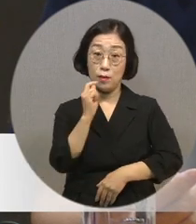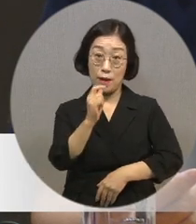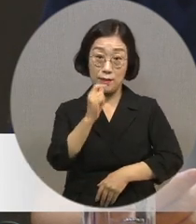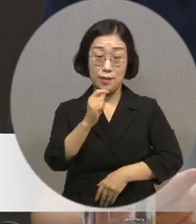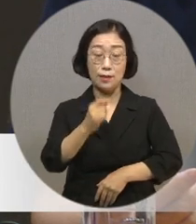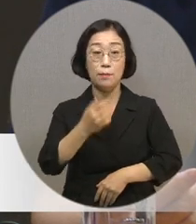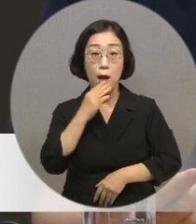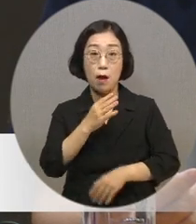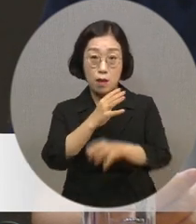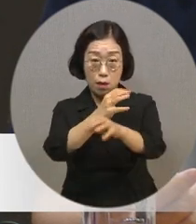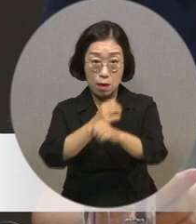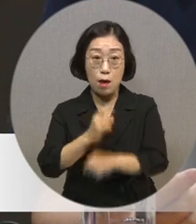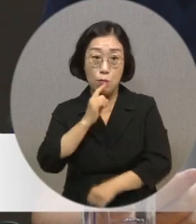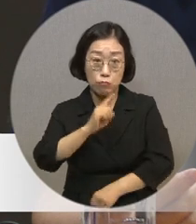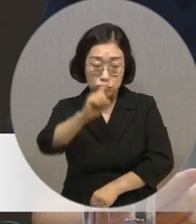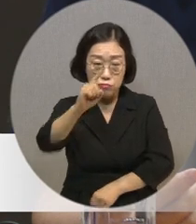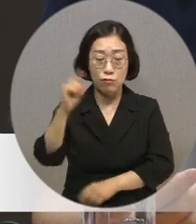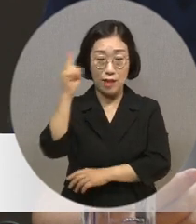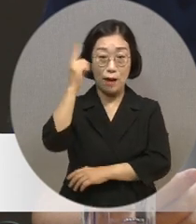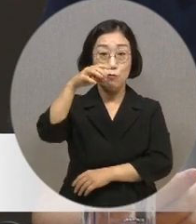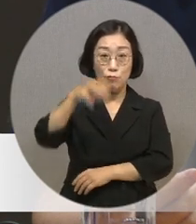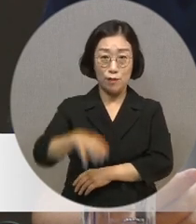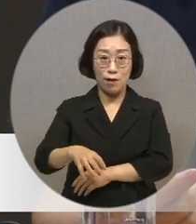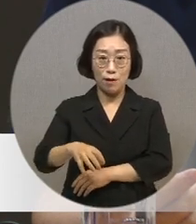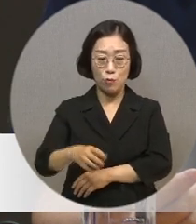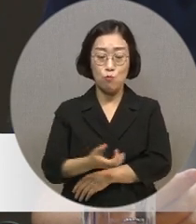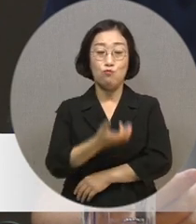예약하고 야구장도 갔었죠.